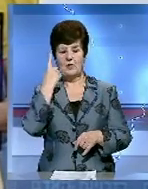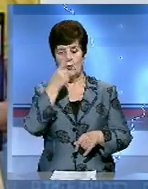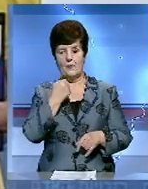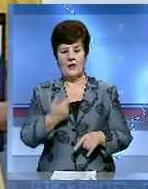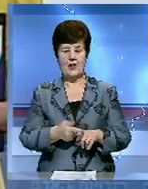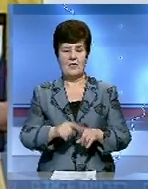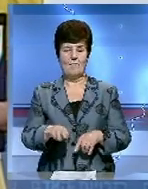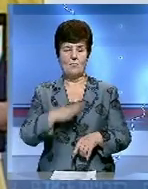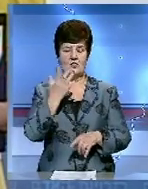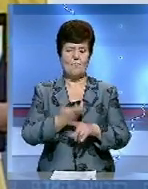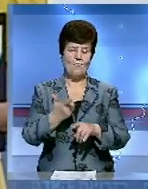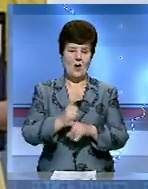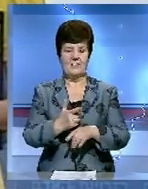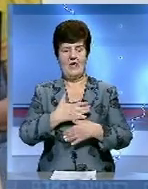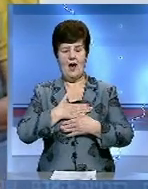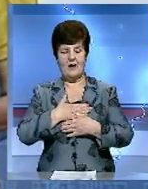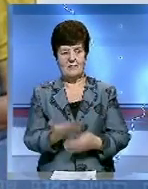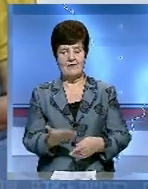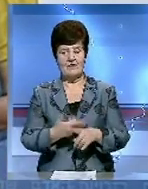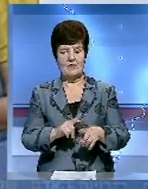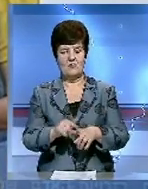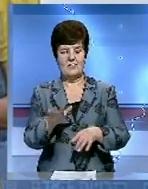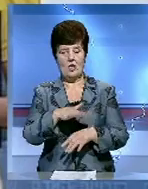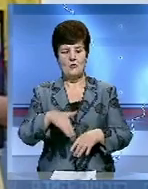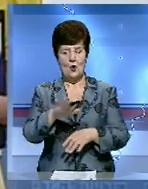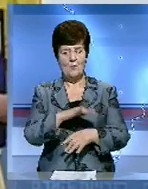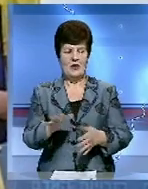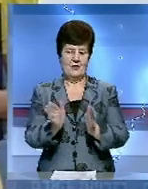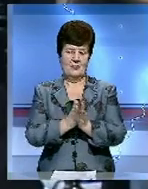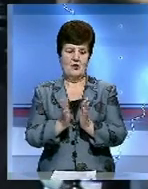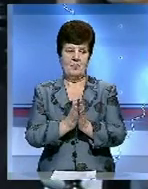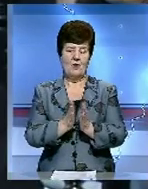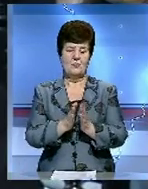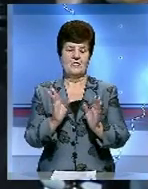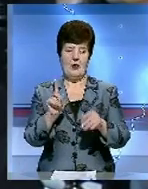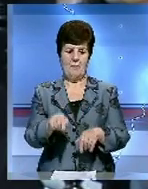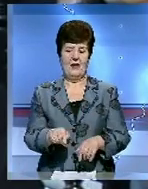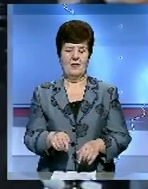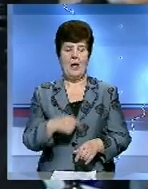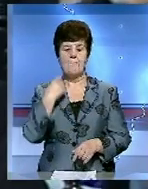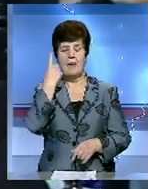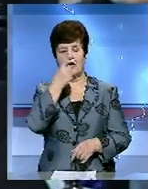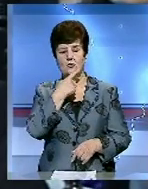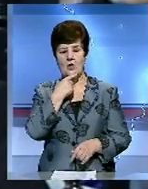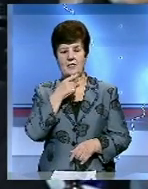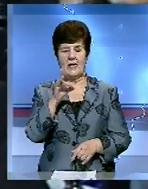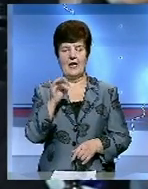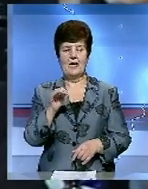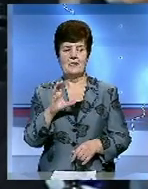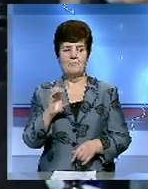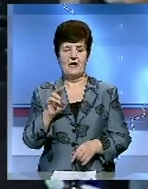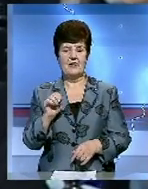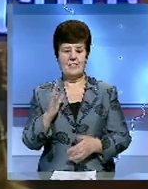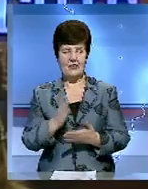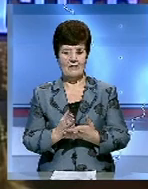foarte activă în acest domeniu și care merită aplauze în această seară. Persoana respectivă scrie pentru o